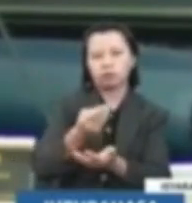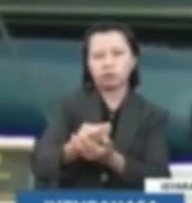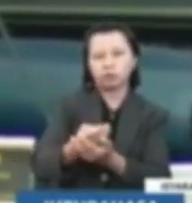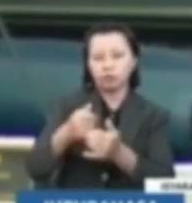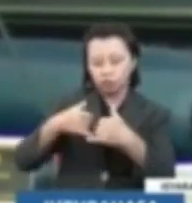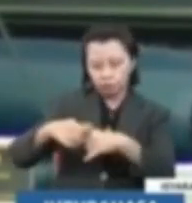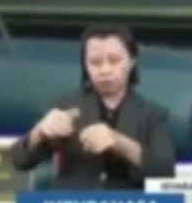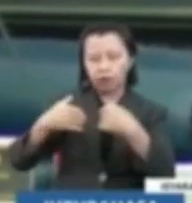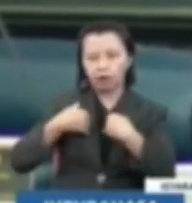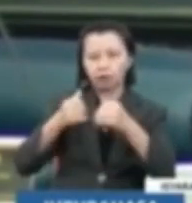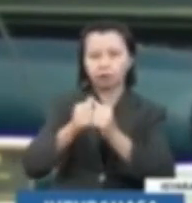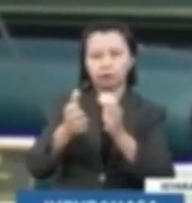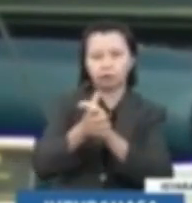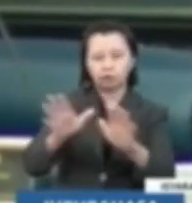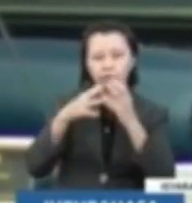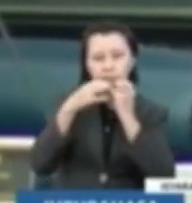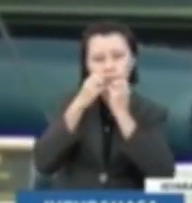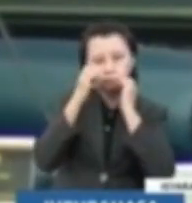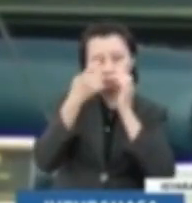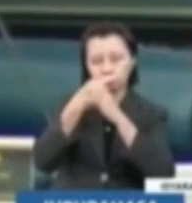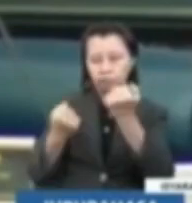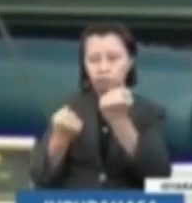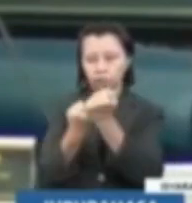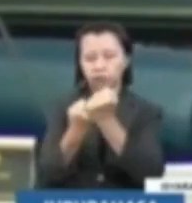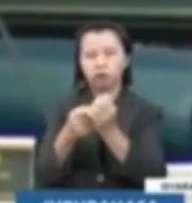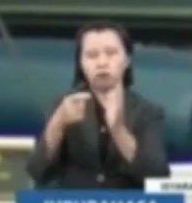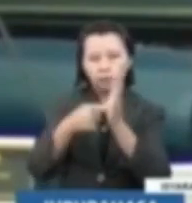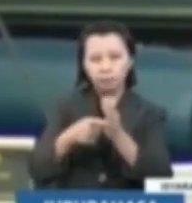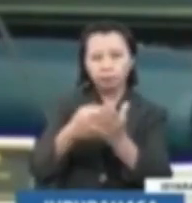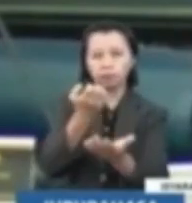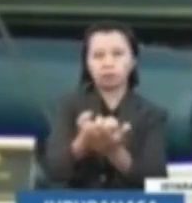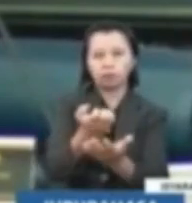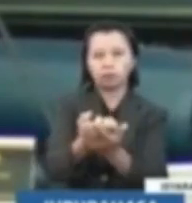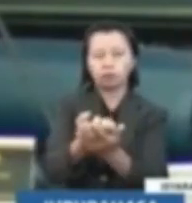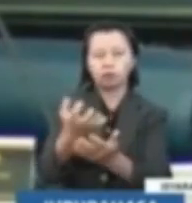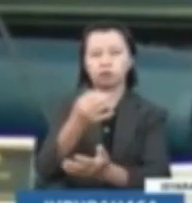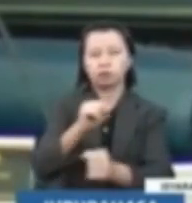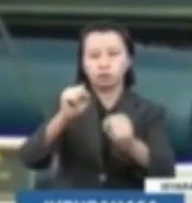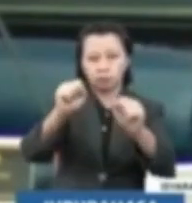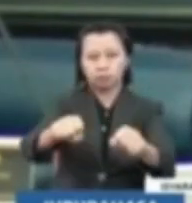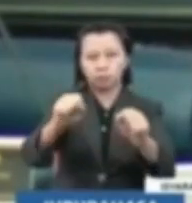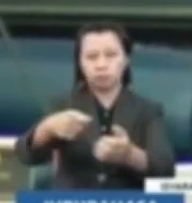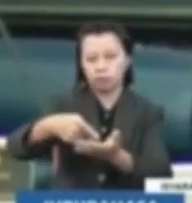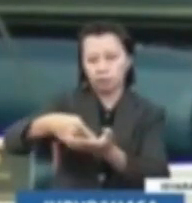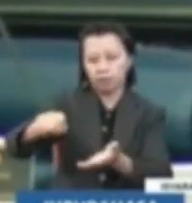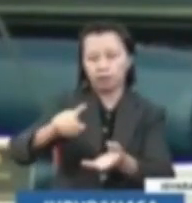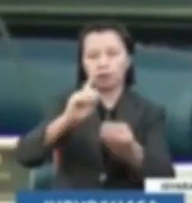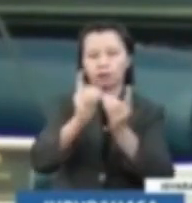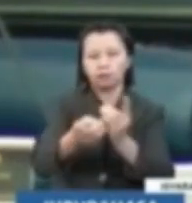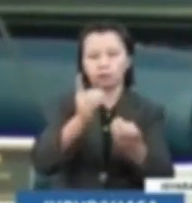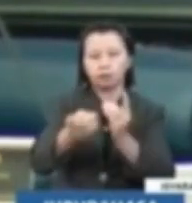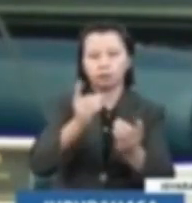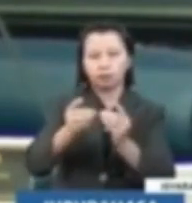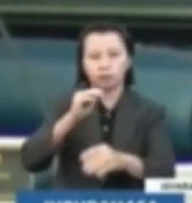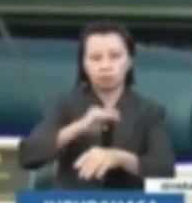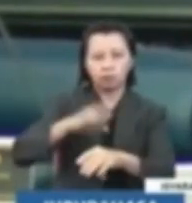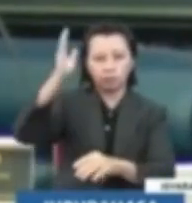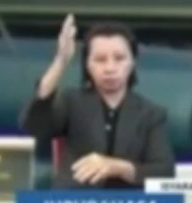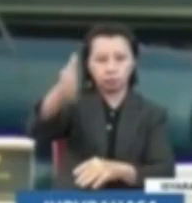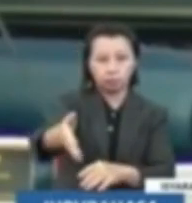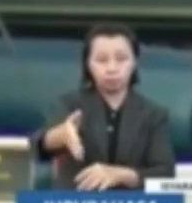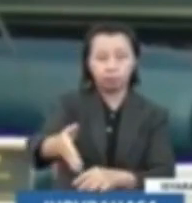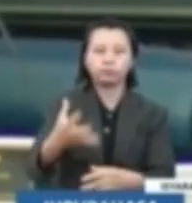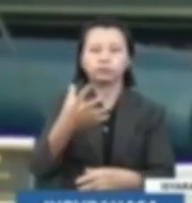beroperasi dengan selamat dan cekap untuk menyokong keperluan ekonomi dan sekaligus membolehkan pembayaran digital pada masa